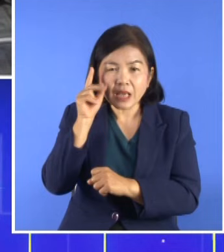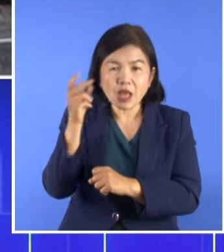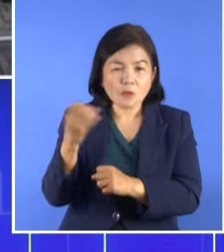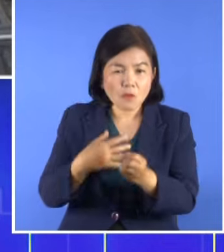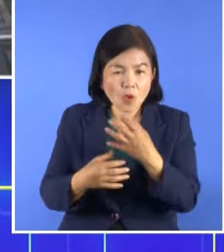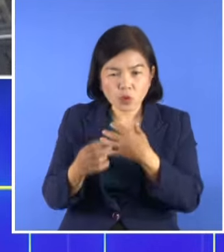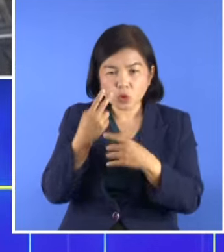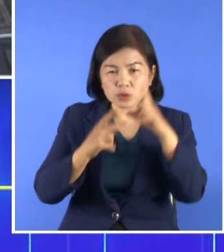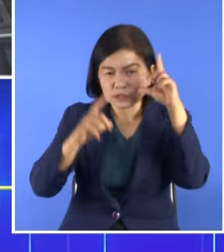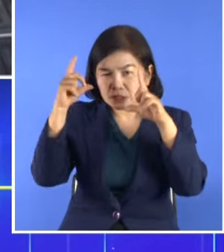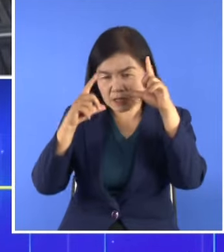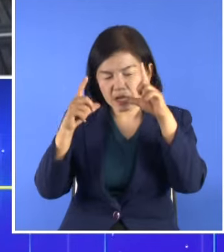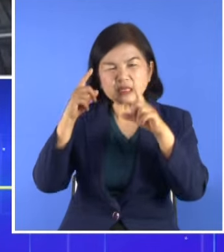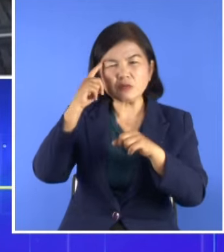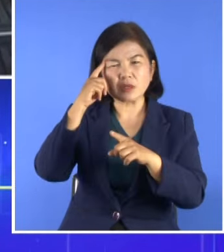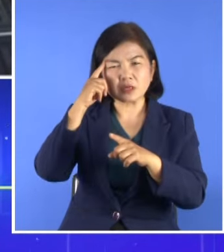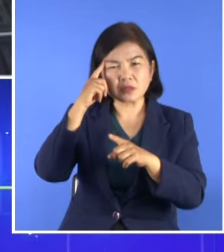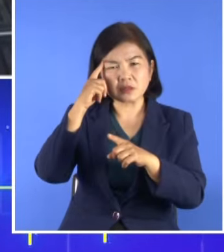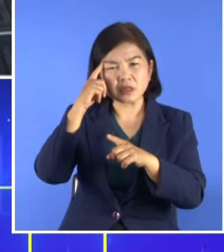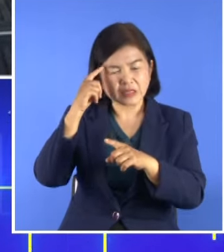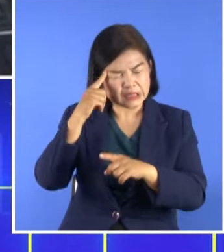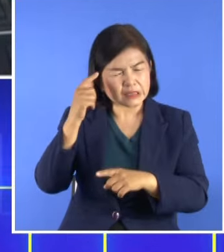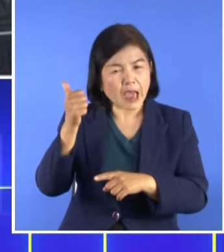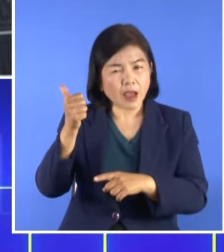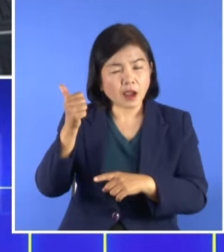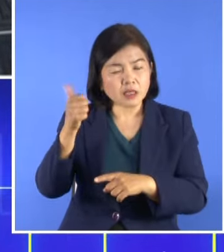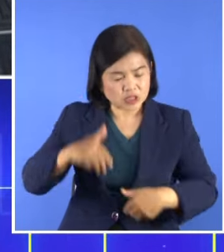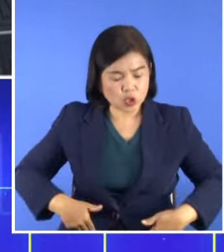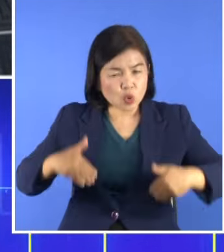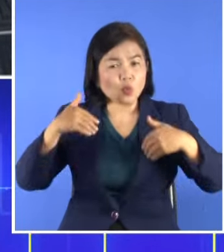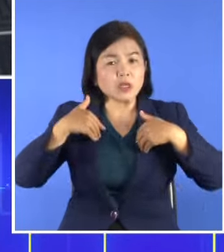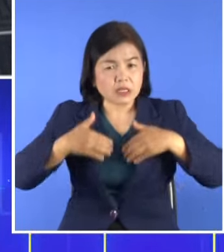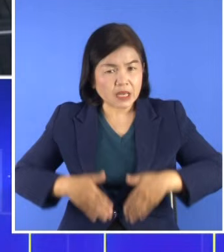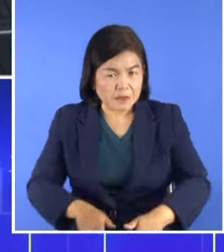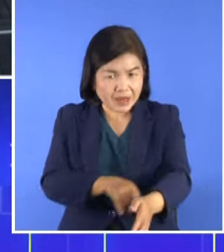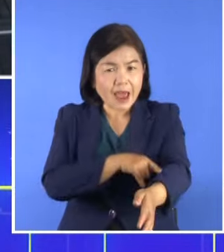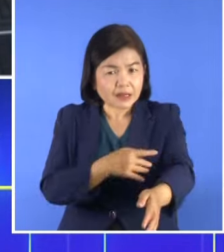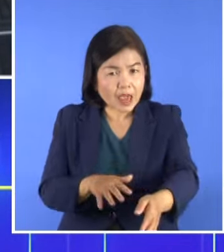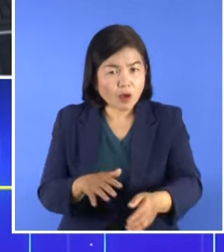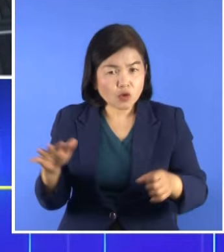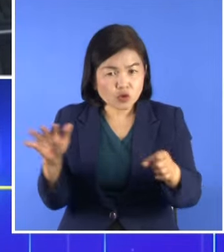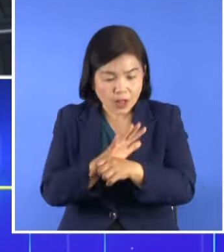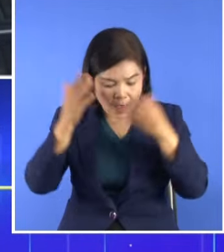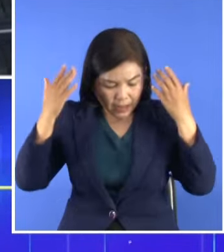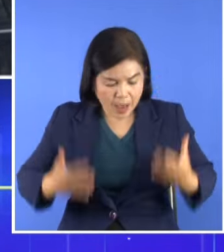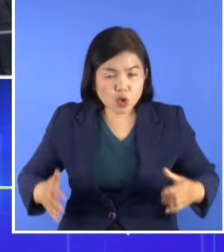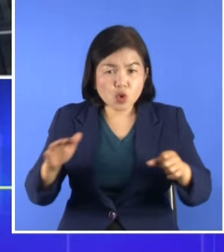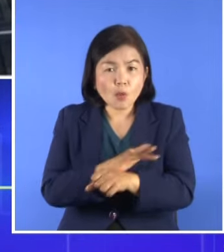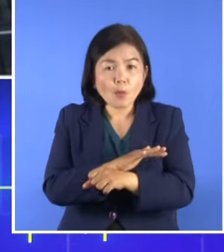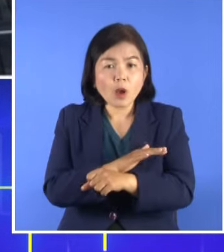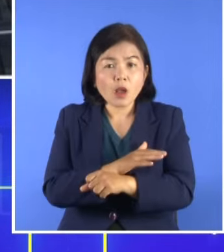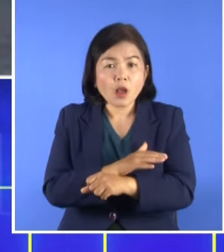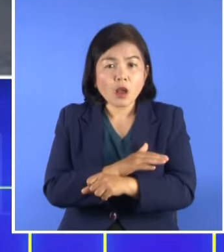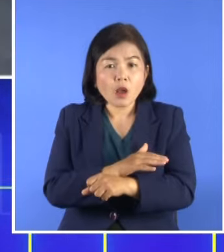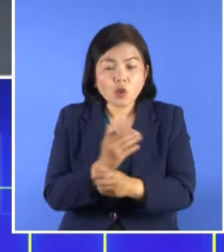รนะมันก็ควรจะคิดได้แล้วป่านเนี้ยใช่ไหมฮะชีวิตเนี่ยเกิดมาป่านเนี้ยนะครับครบ32ลูกเต้าเหล่าก